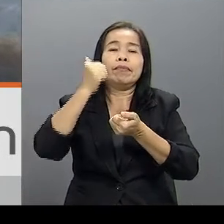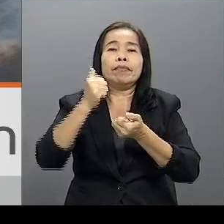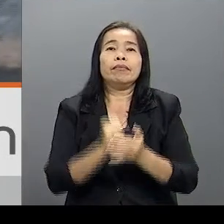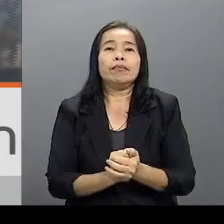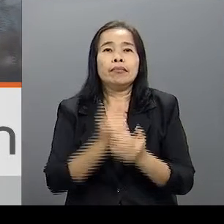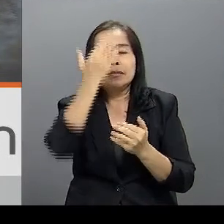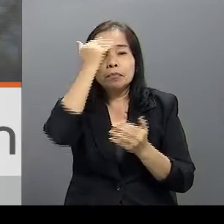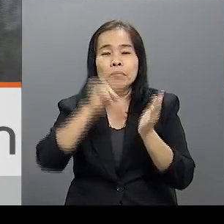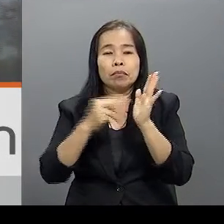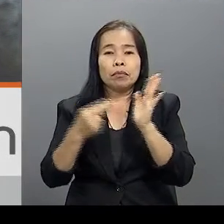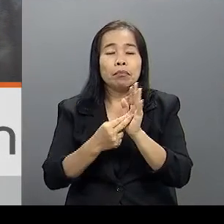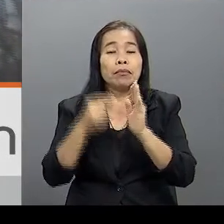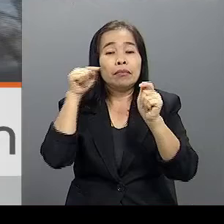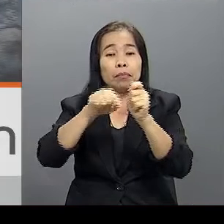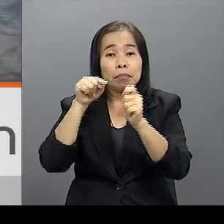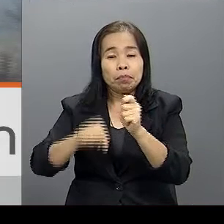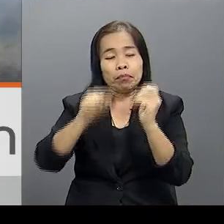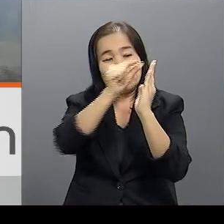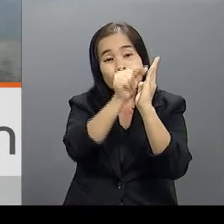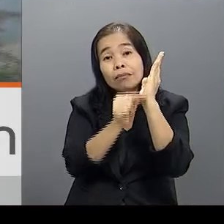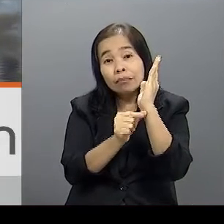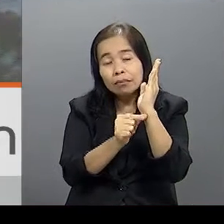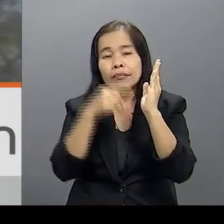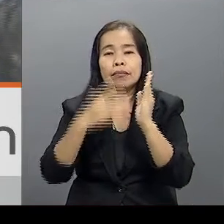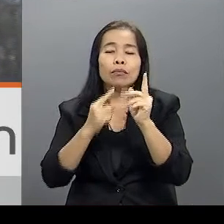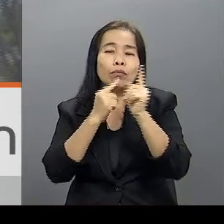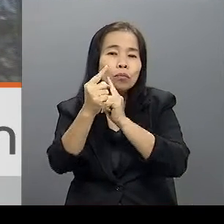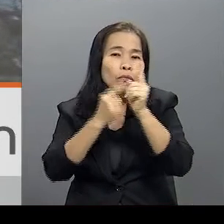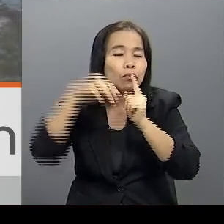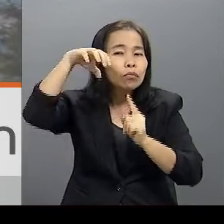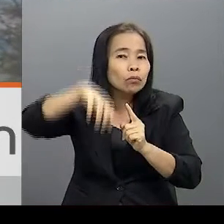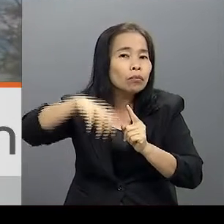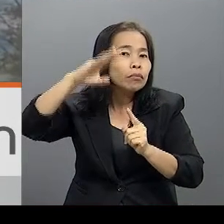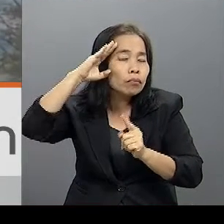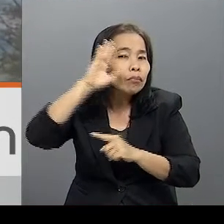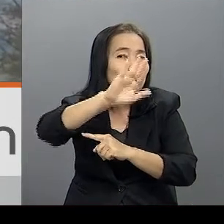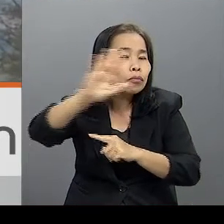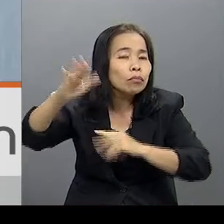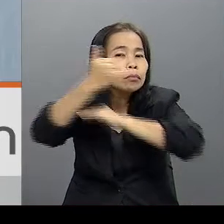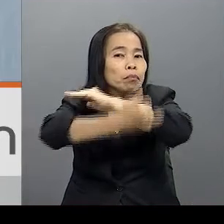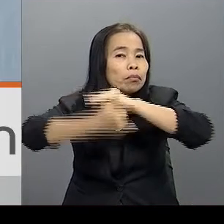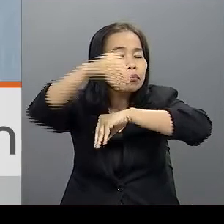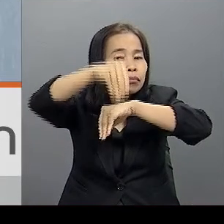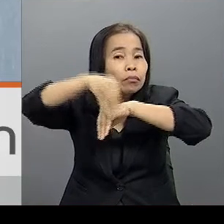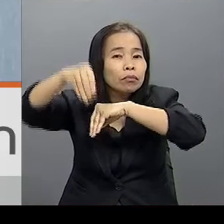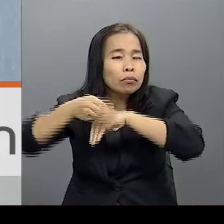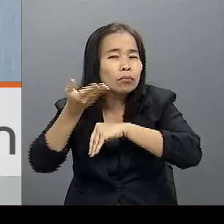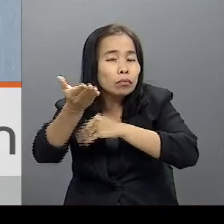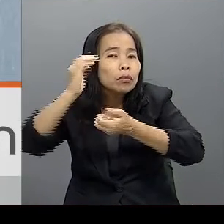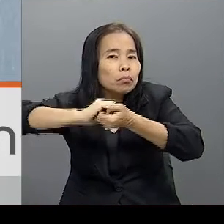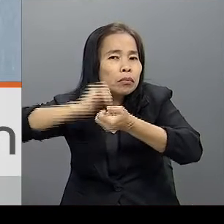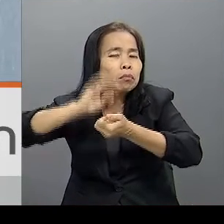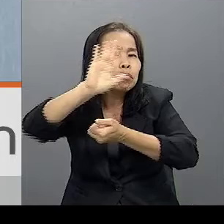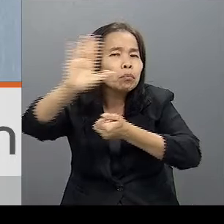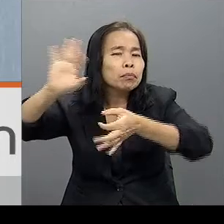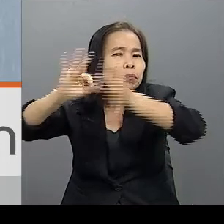ามแนวใช้แนรวถงพูดคุยไปยงกองกำลงกลุ่มชาติพันธในประเทศเพอนบ้านครับในการขอความรมมองดเผาแต่ก็ยังมี